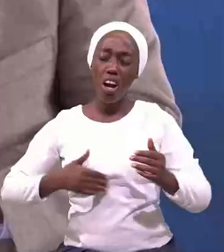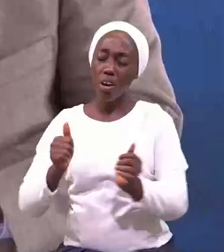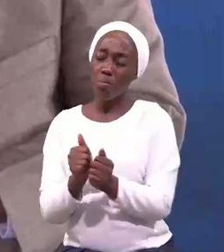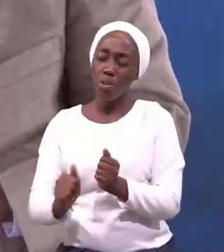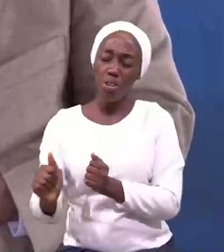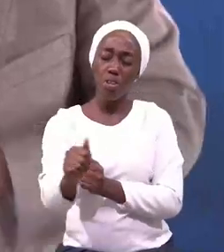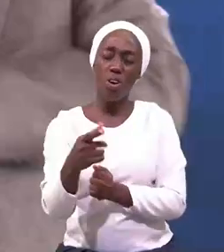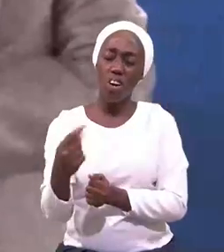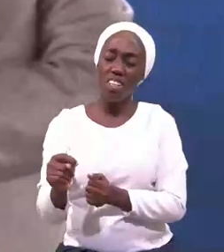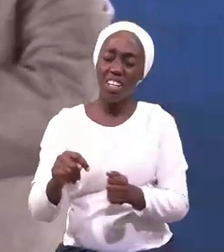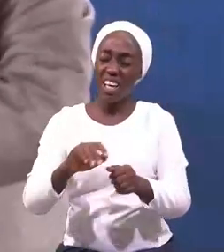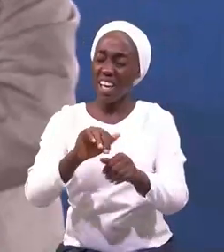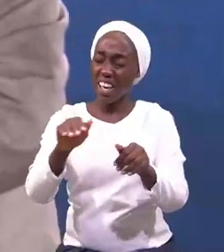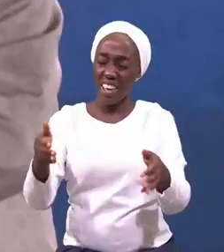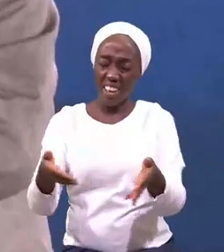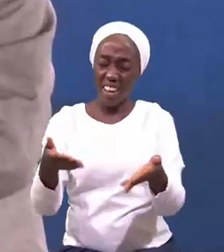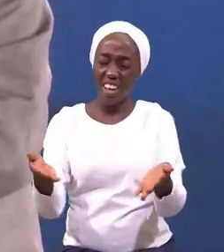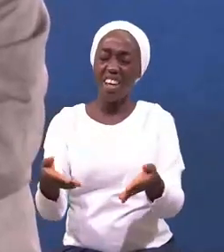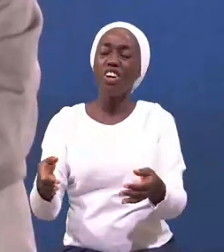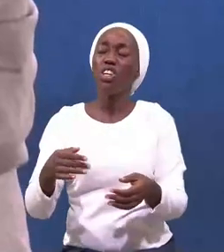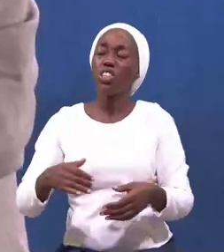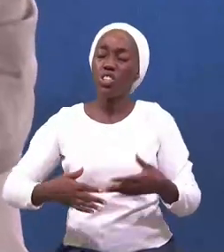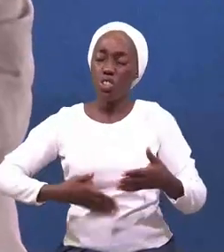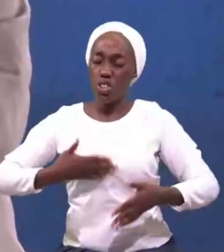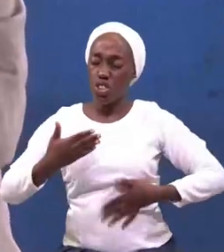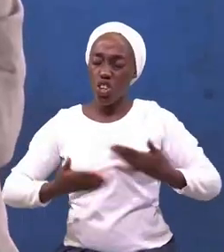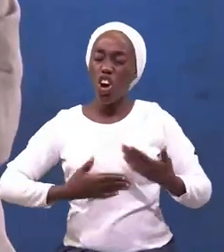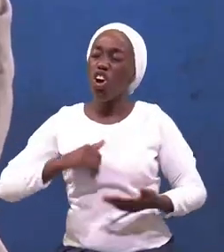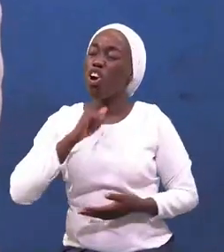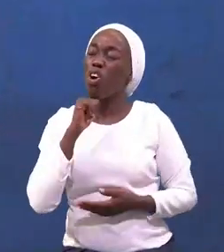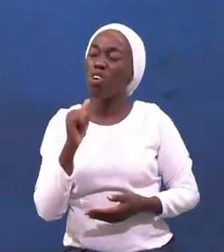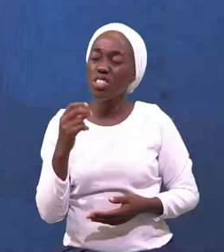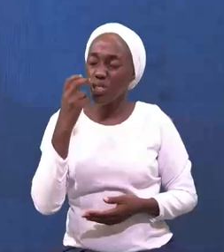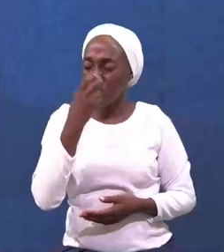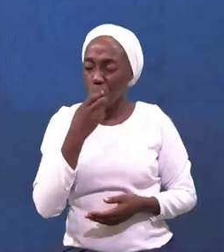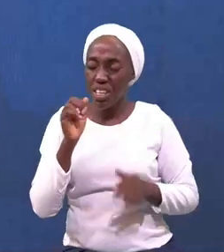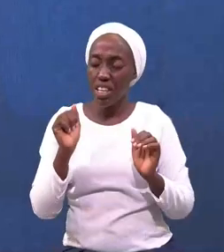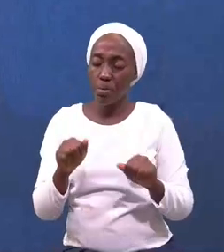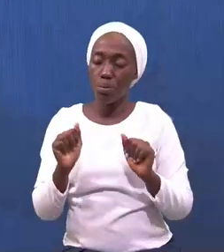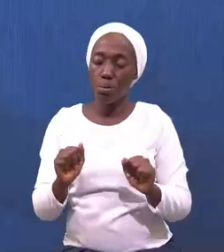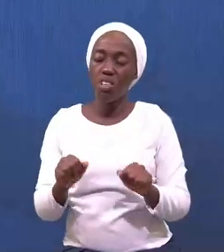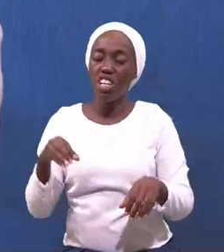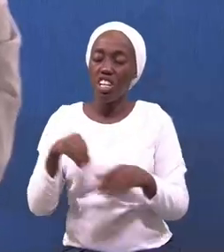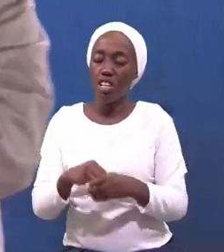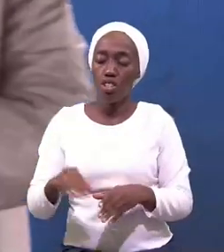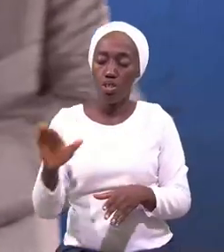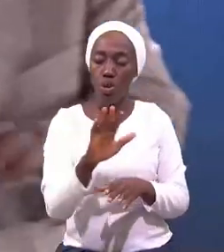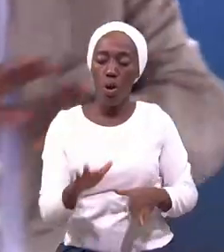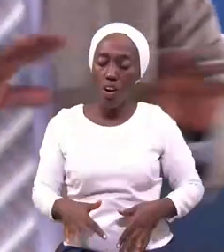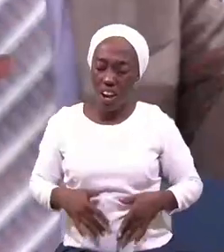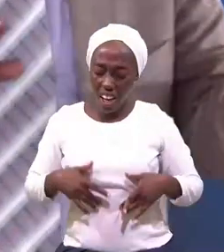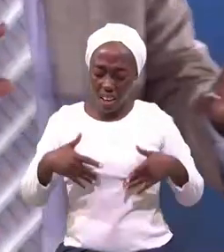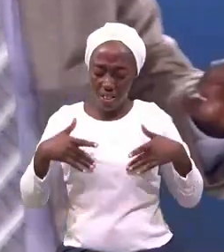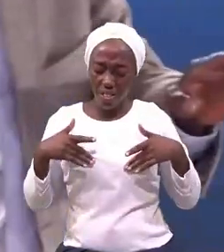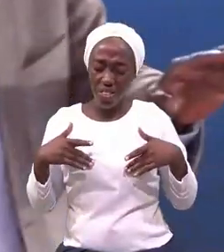La joie au-delà de la moyenne. La joie inexprimable. Dans ta vie,